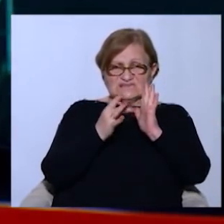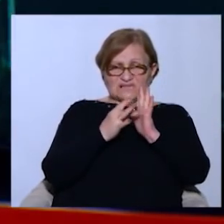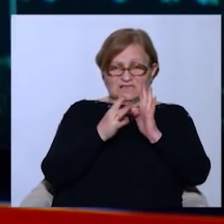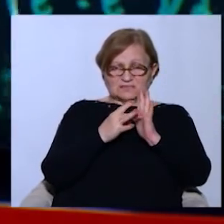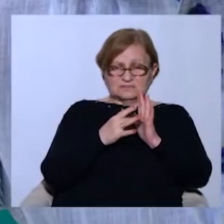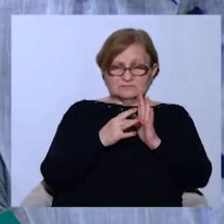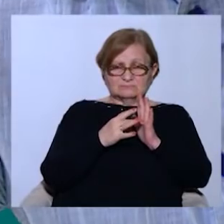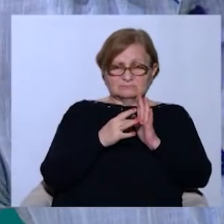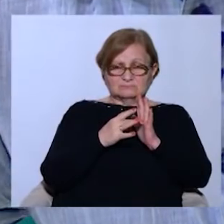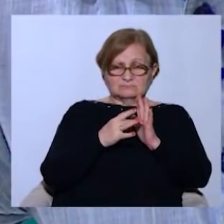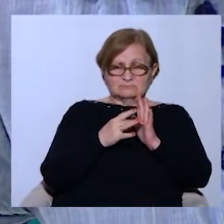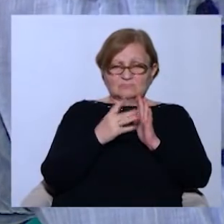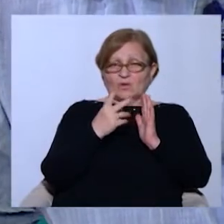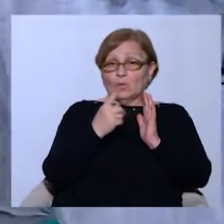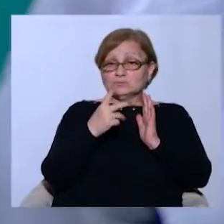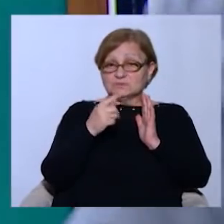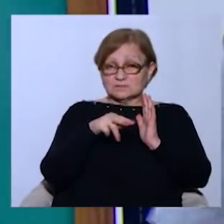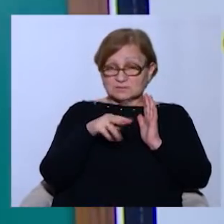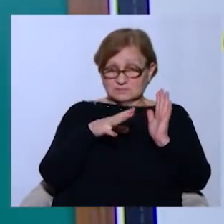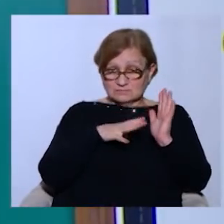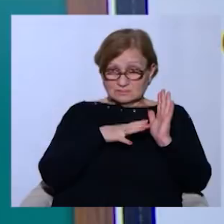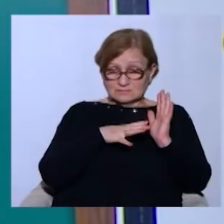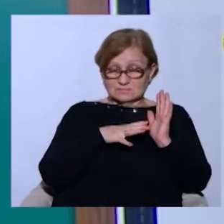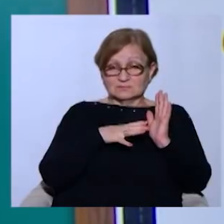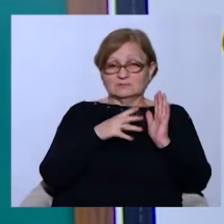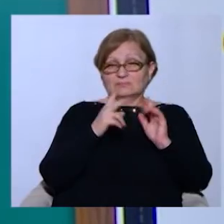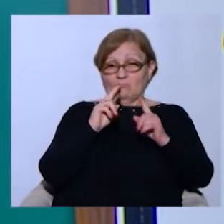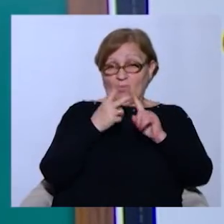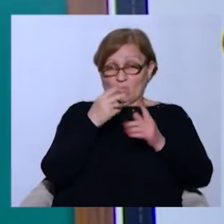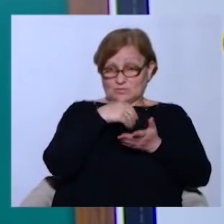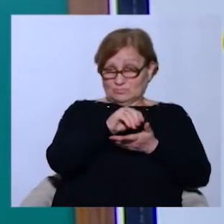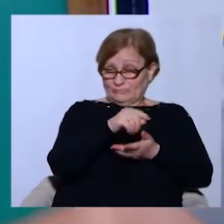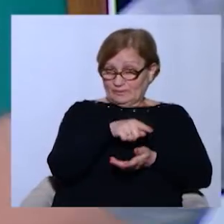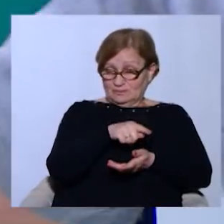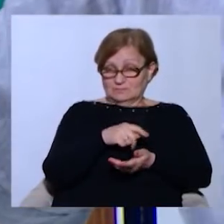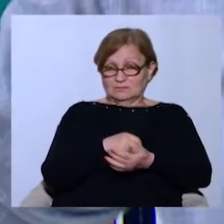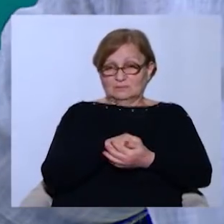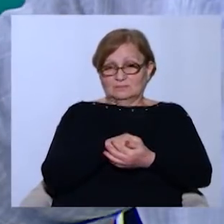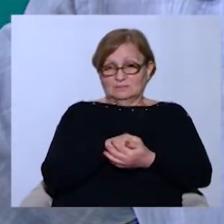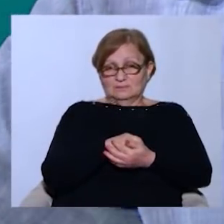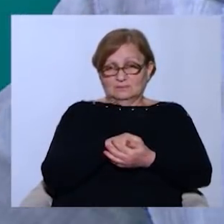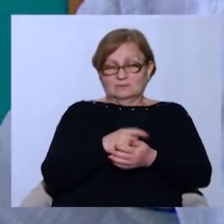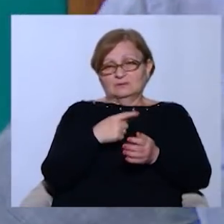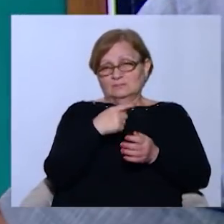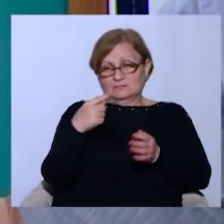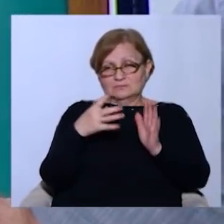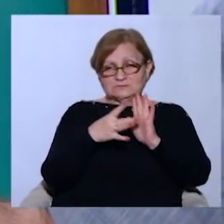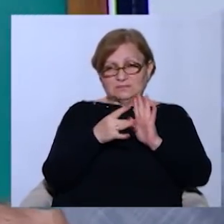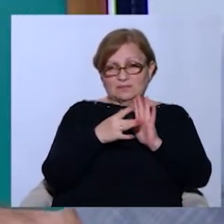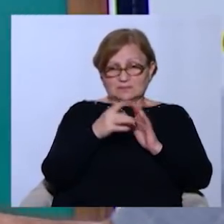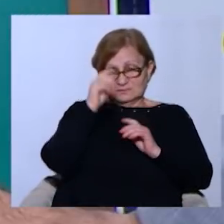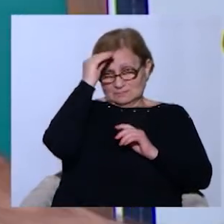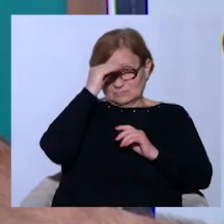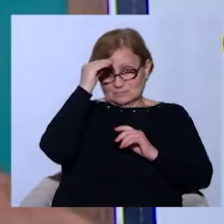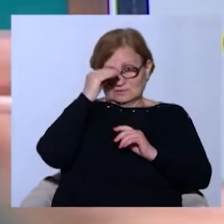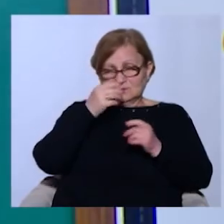ქუდს. მქონდა 21 ლარი, უკვე მეორე როცა შევედი მაღაზიაში, ვიყიდე 9 ლარად ქუდი,